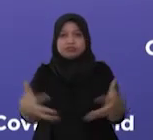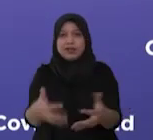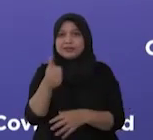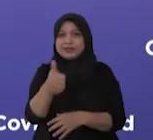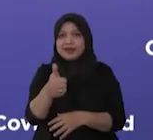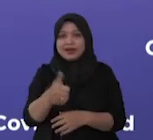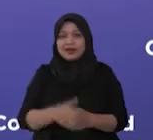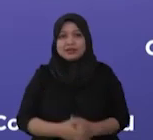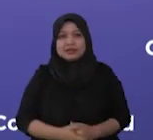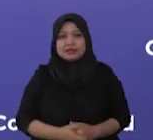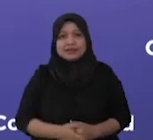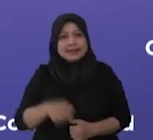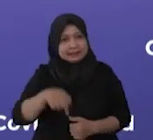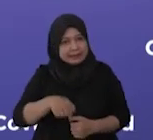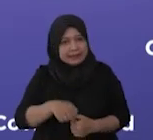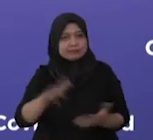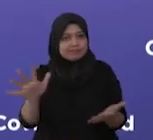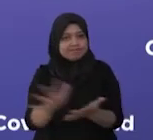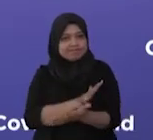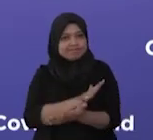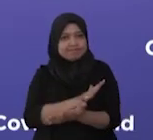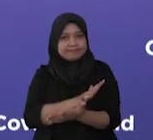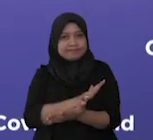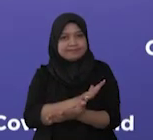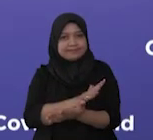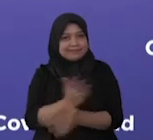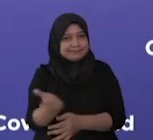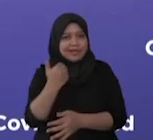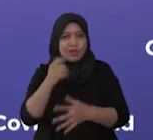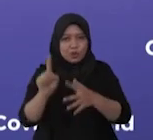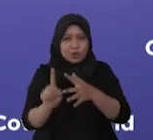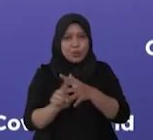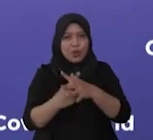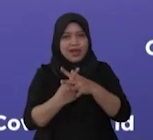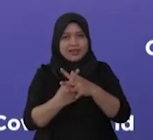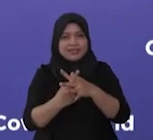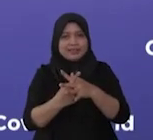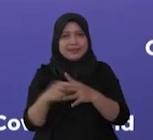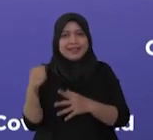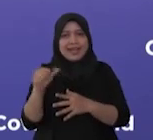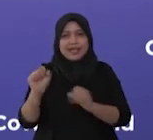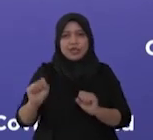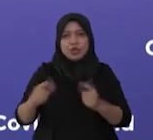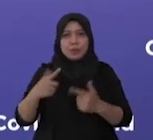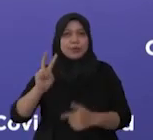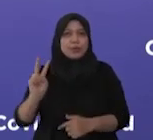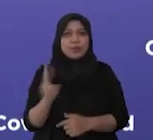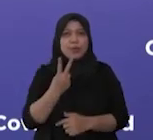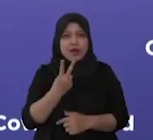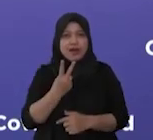oleh karena itu saatnya lah kita sekarang untuk mulai merubah perilaku kita